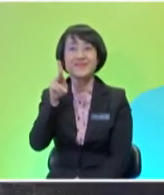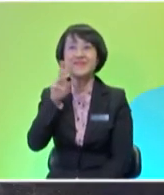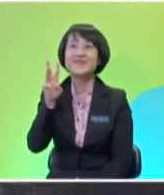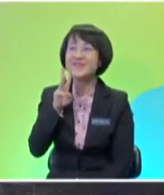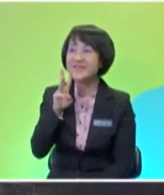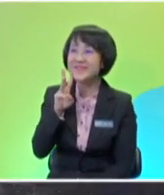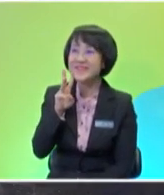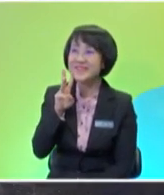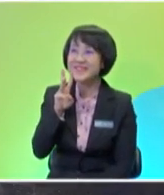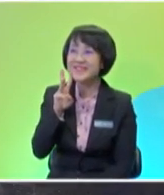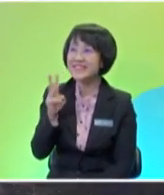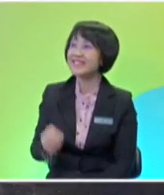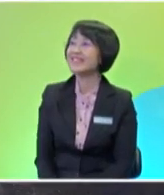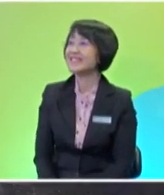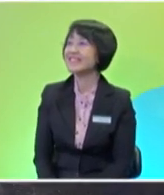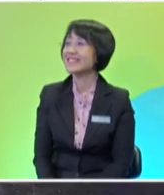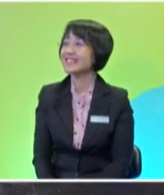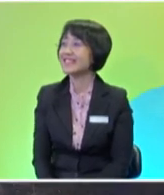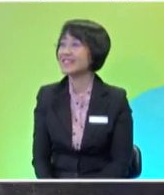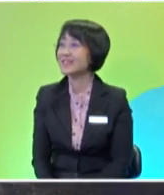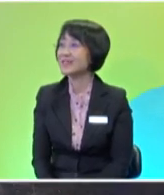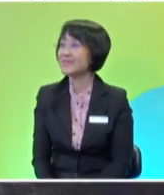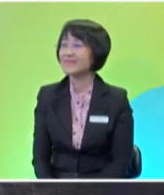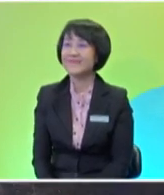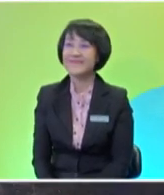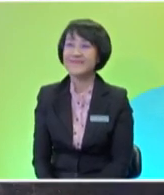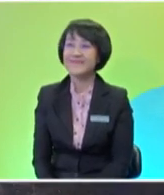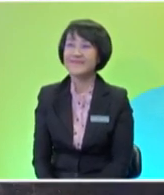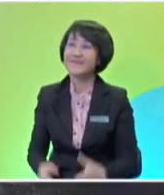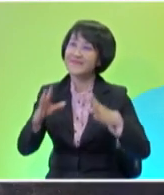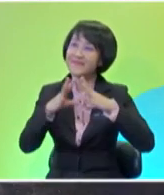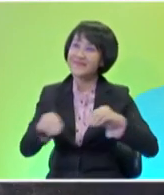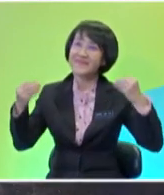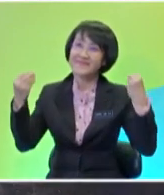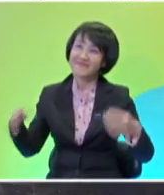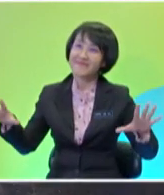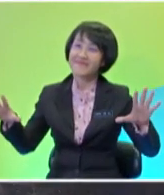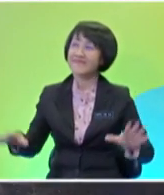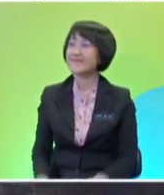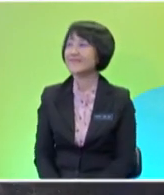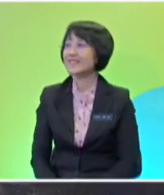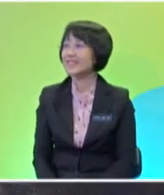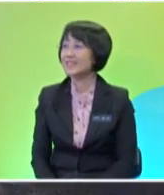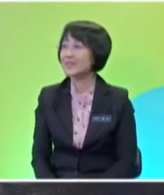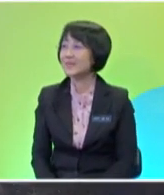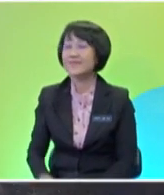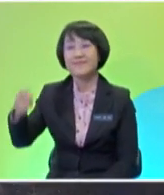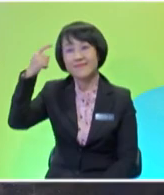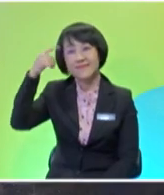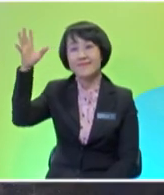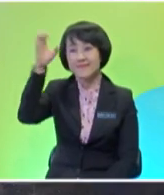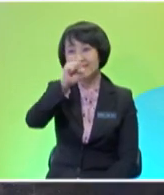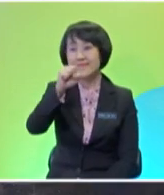jadi jadi murid-murid habis sudah pertandingan teka-teki kita